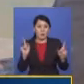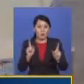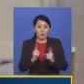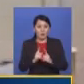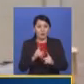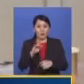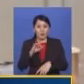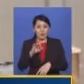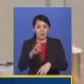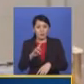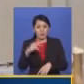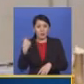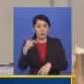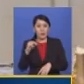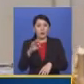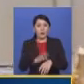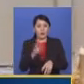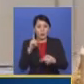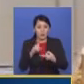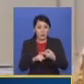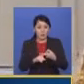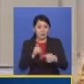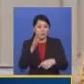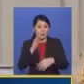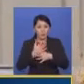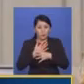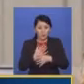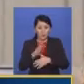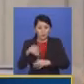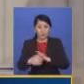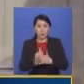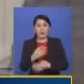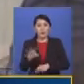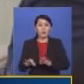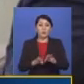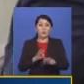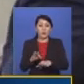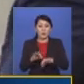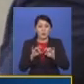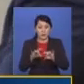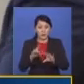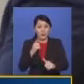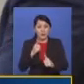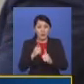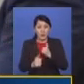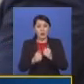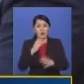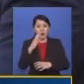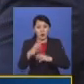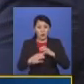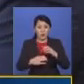қабылдады. Дархан Қыдырәлі президентке коронавирус пандемиясы кезінде қолға алынған жаңа жобалар туралы айтты.